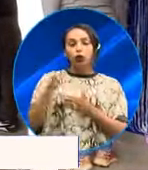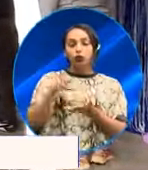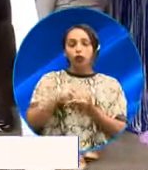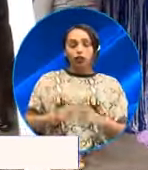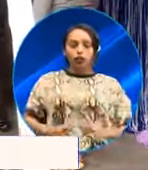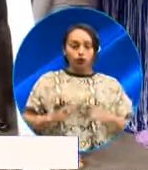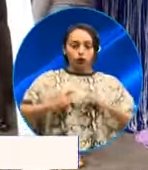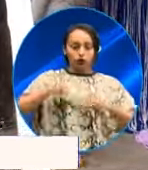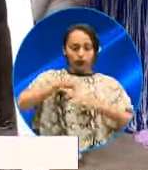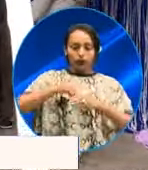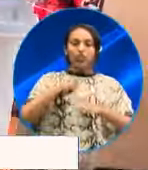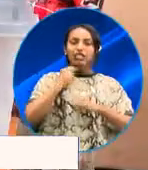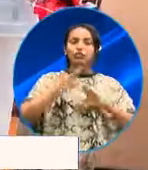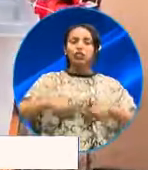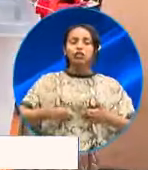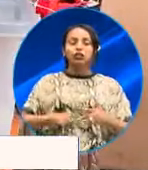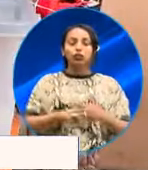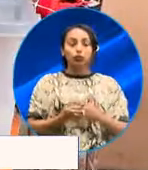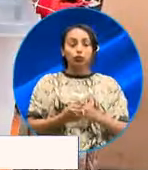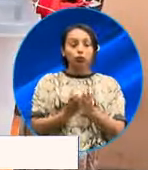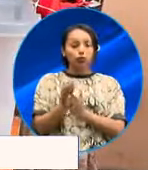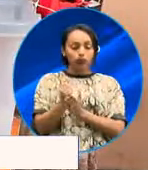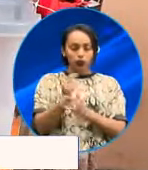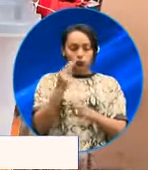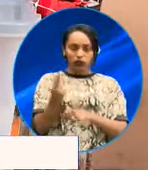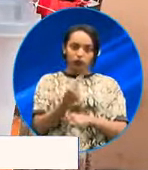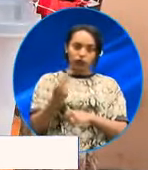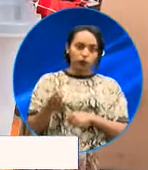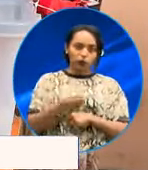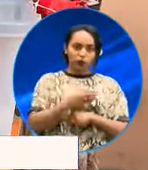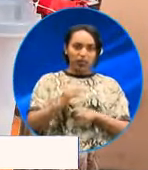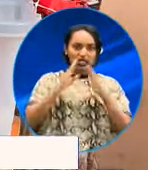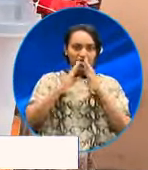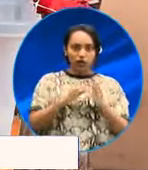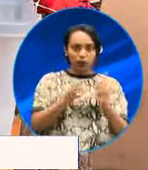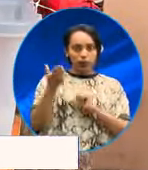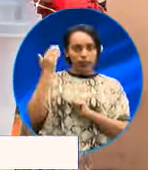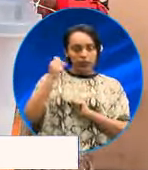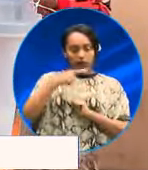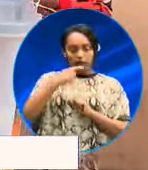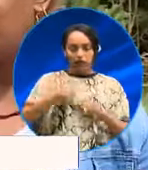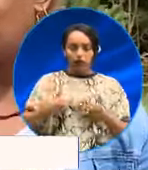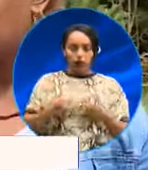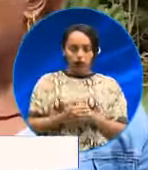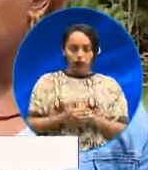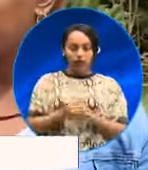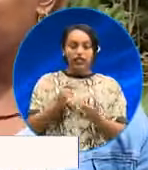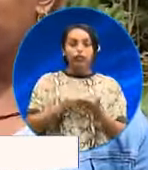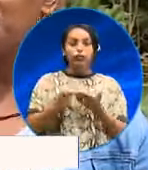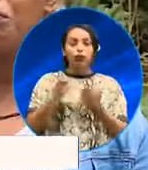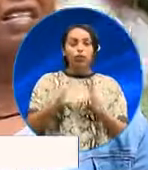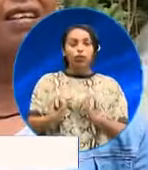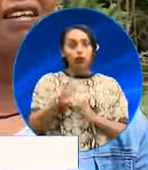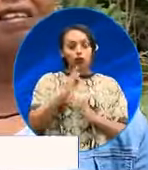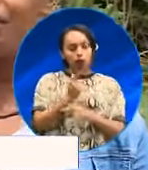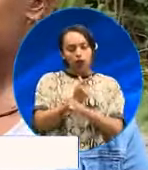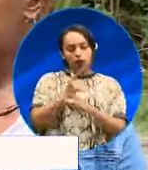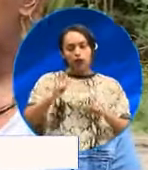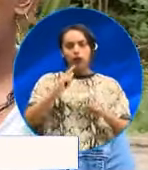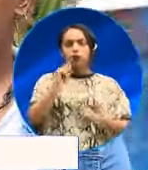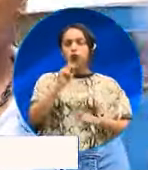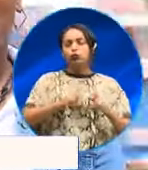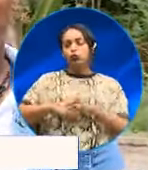ከተማ ነዋሪዎችም ምርጫው ከድምጽ አሰጣጥ ጀምሮ መብታቸውን የተጠቀሙበትና ሰላማዊ እንደነበር ተናግረዋል። ዲሞክራሲያዊ ነው፣